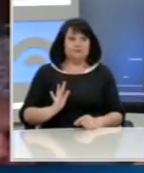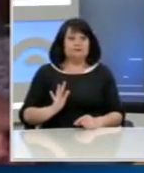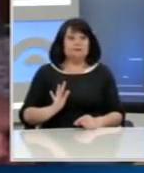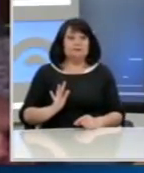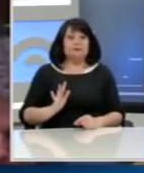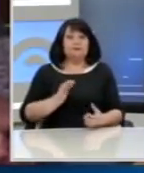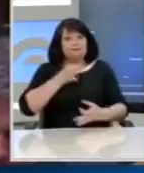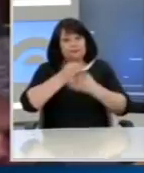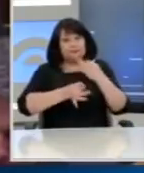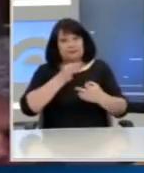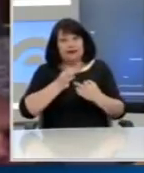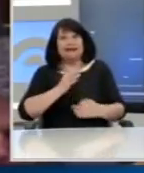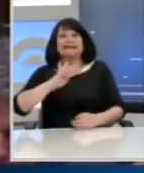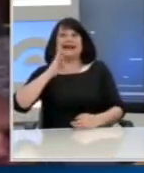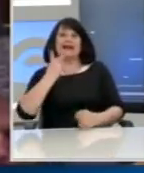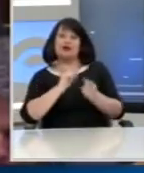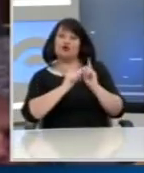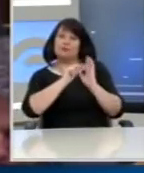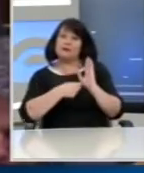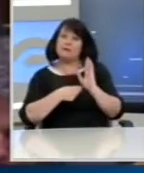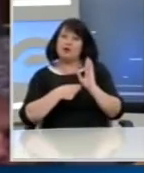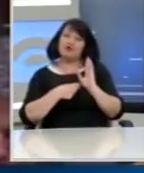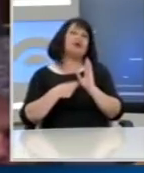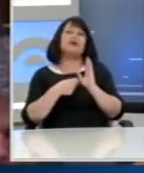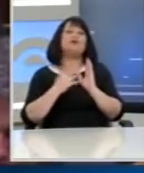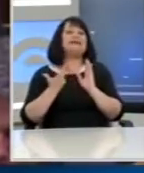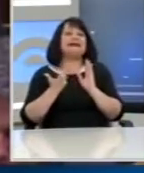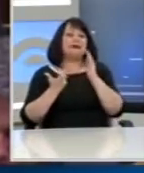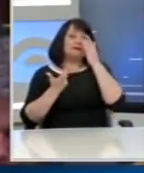και στην ομιλία μου, το τέταρτο μνημόνιο, η μεγάλη σας